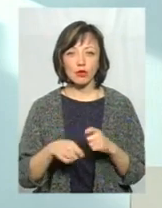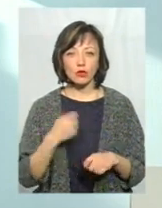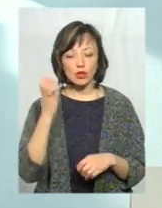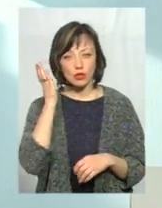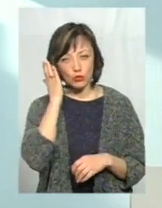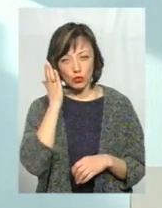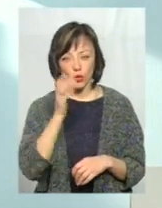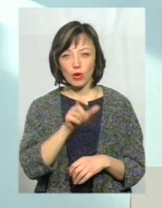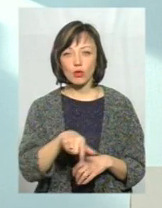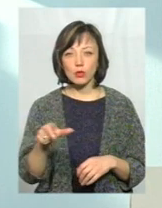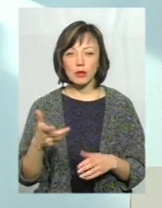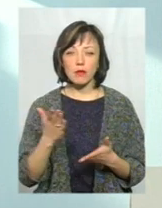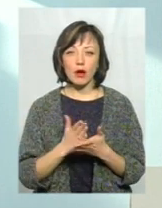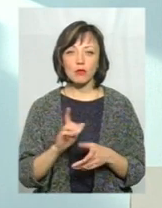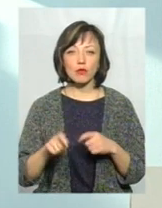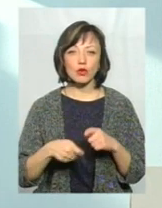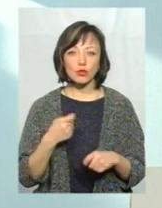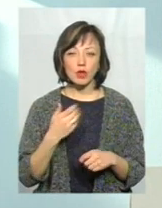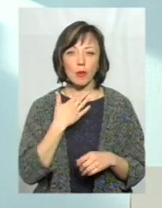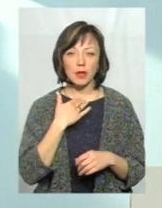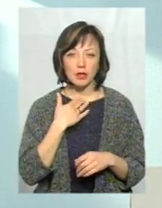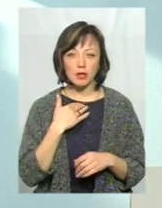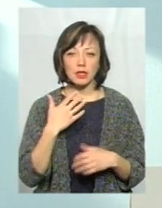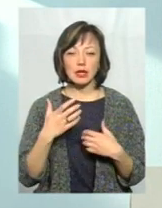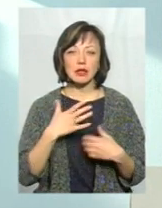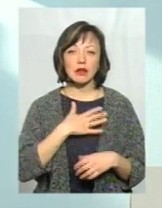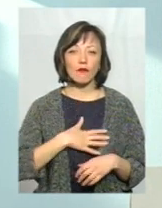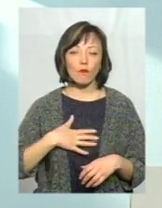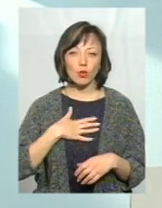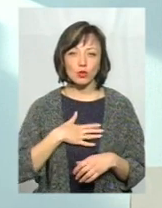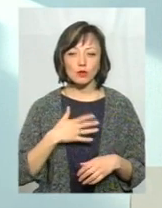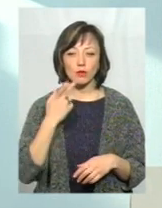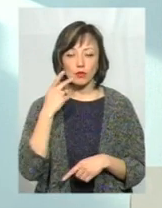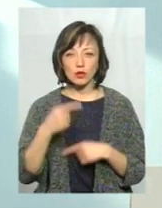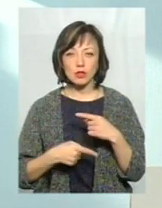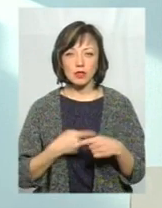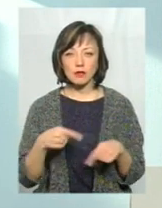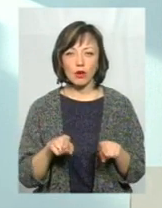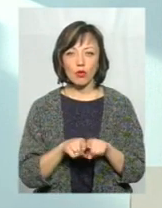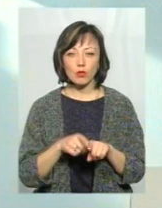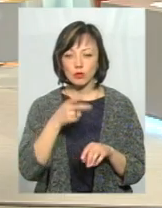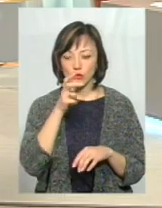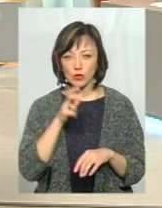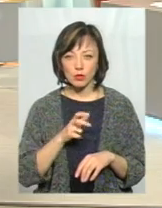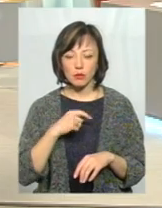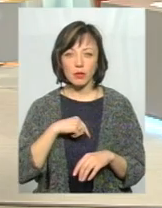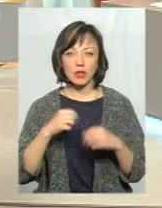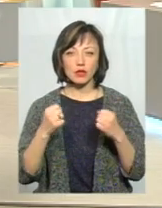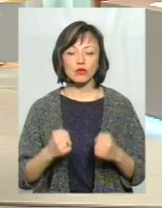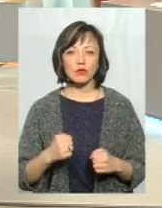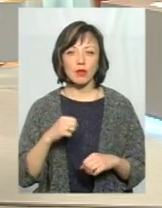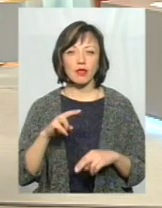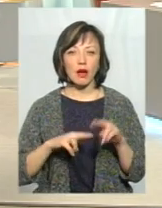сну, які мають порушення апетиту, тривожні, які постійно в такому смутку, пригніченому